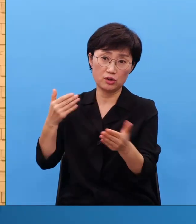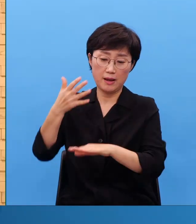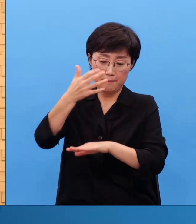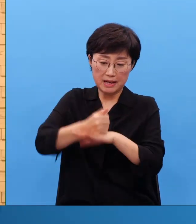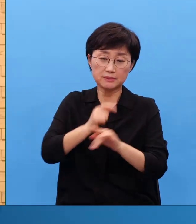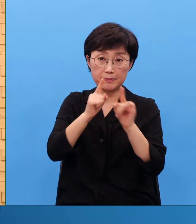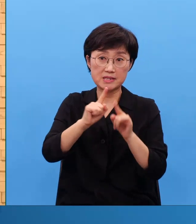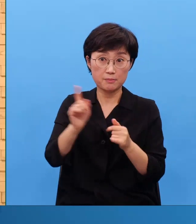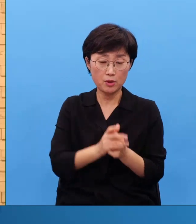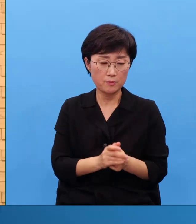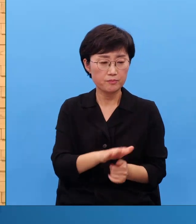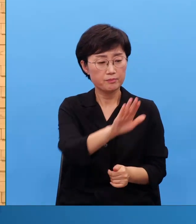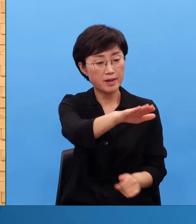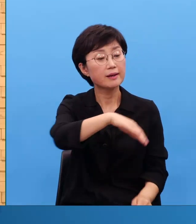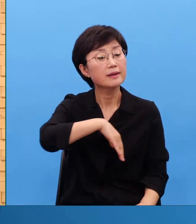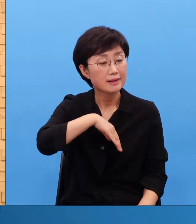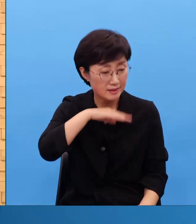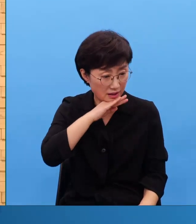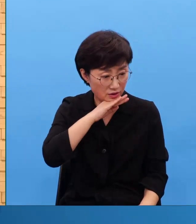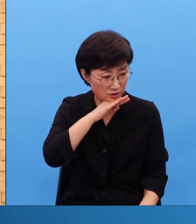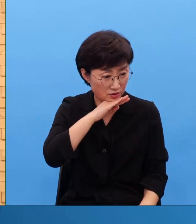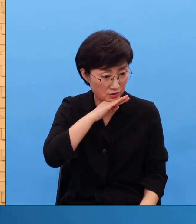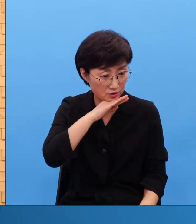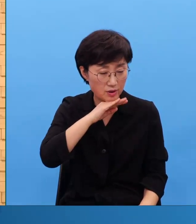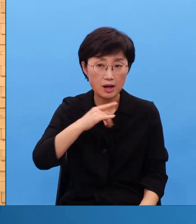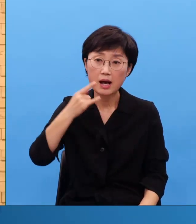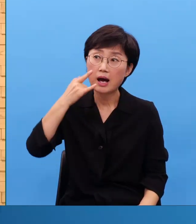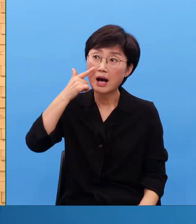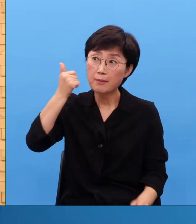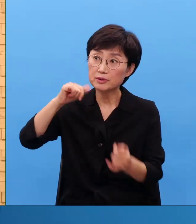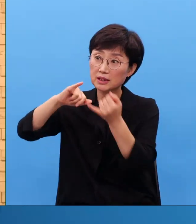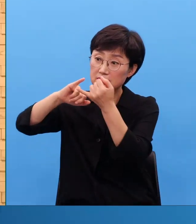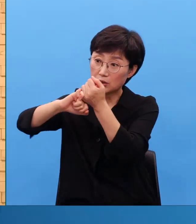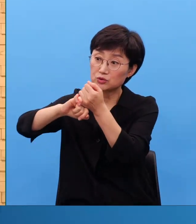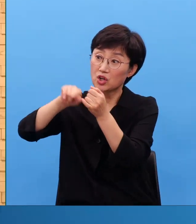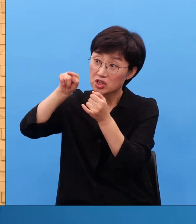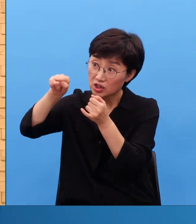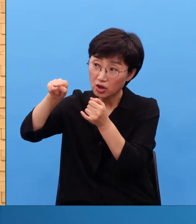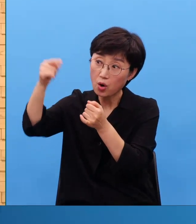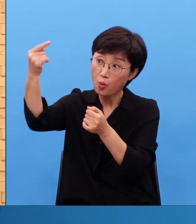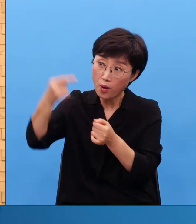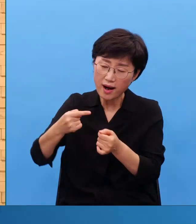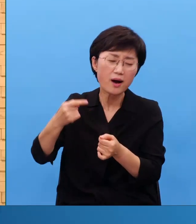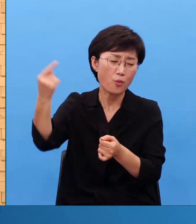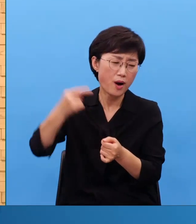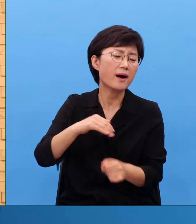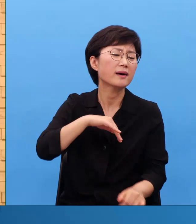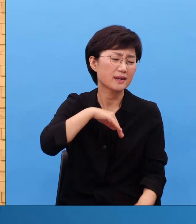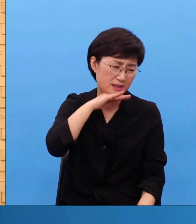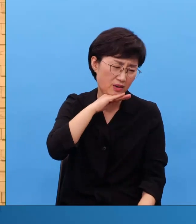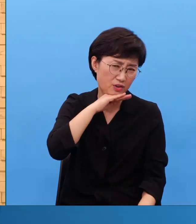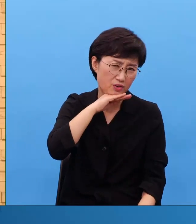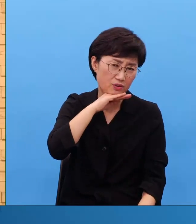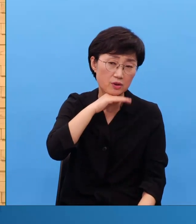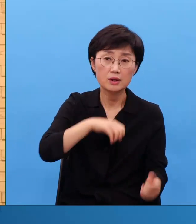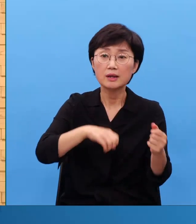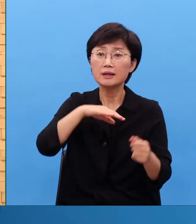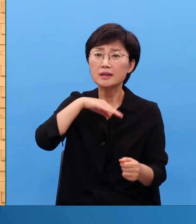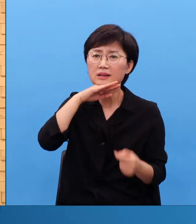this. 기다리라. He said to wait. 아버지 약속하신 것을 기다리라. Wait for the promise that the Father God has made. 기다리는 기준이 뭡니까? But what is